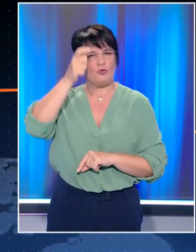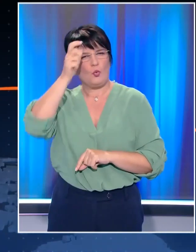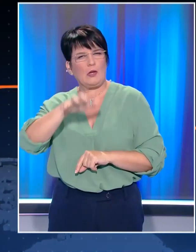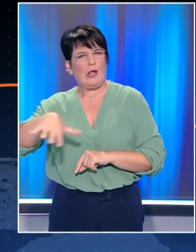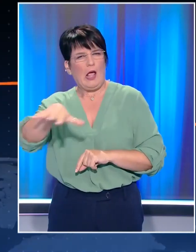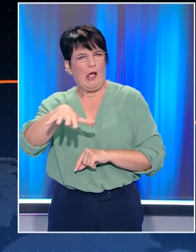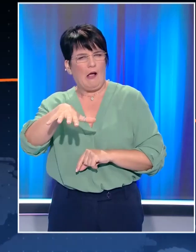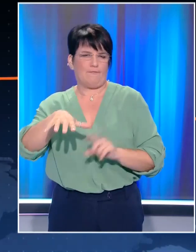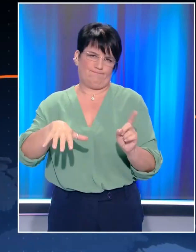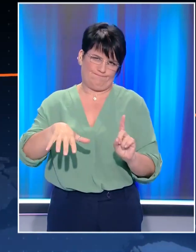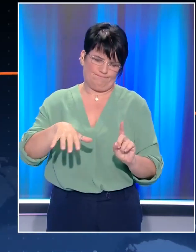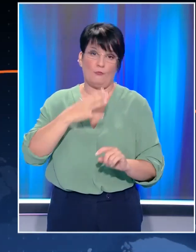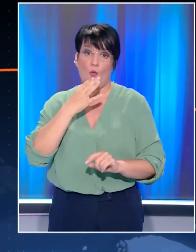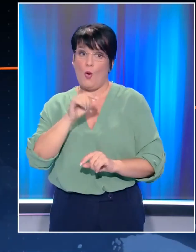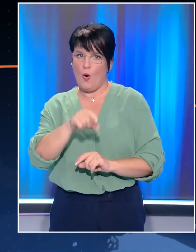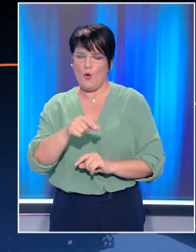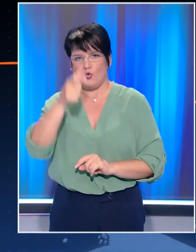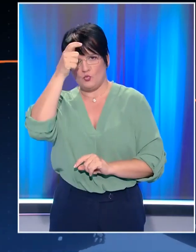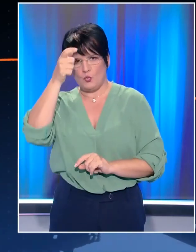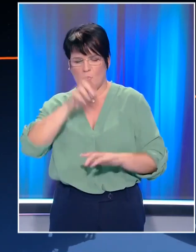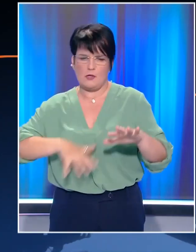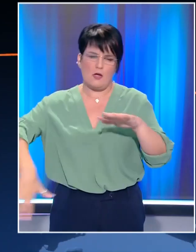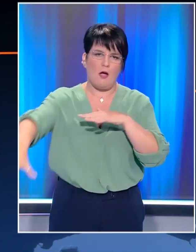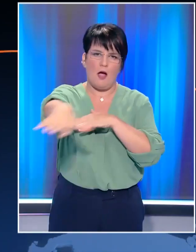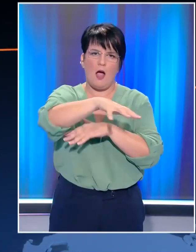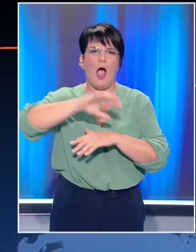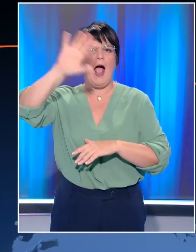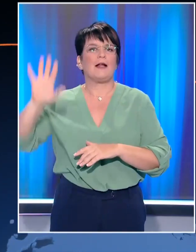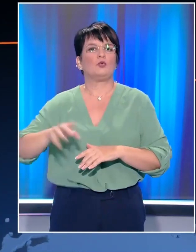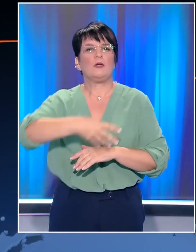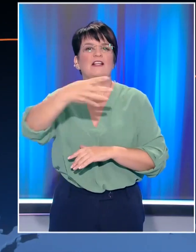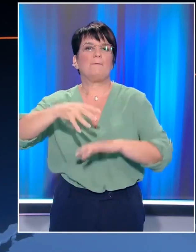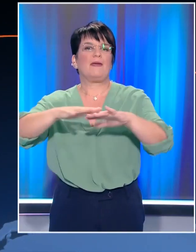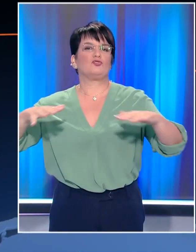περιοχή όταν διαθέτει τη μεγαλύτερη ακτογραμμή στην Ανατολική Μεσόγειο.